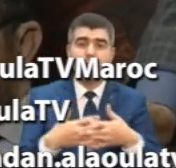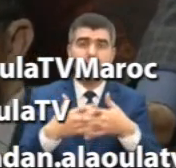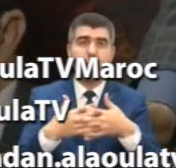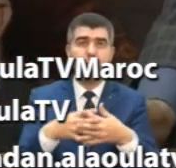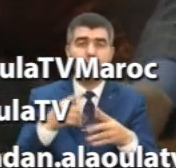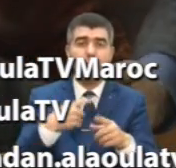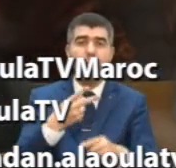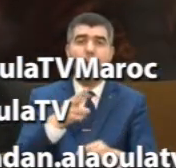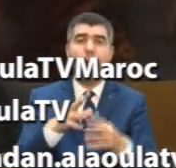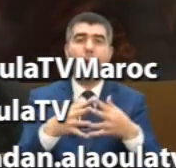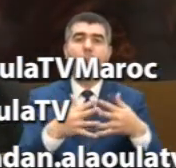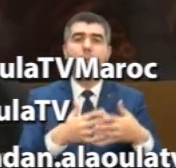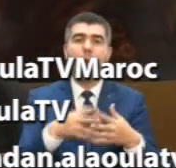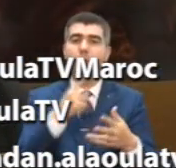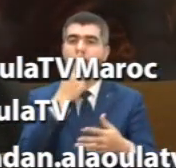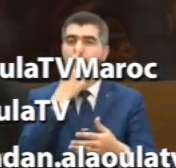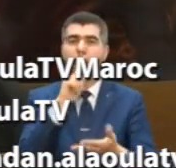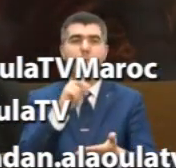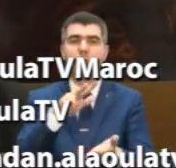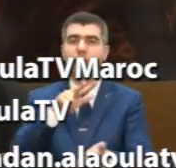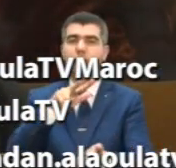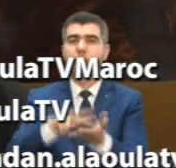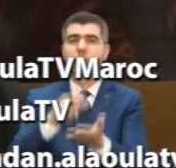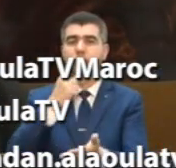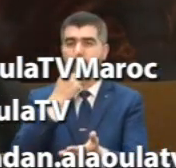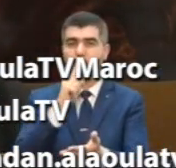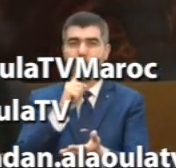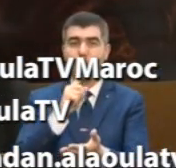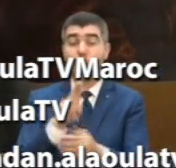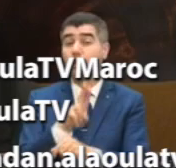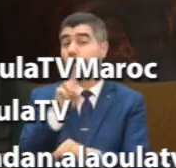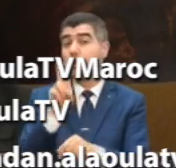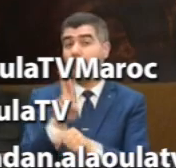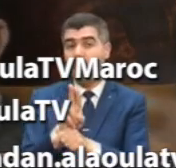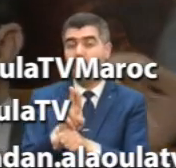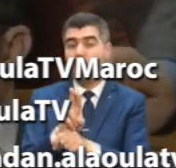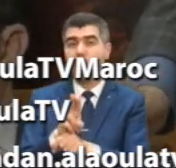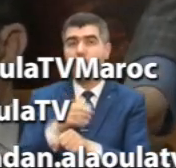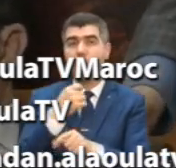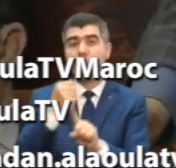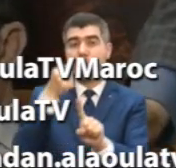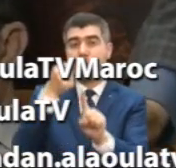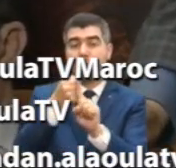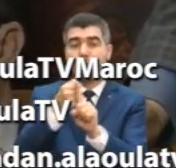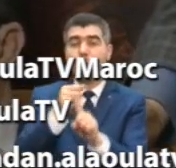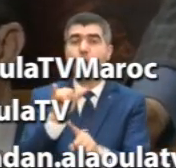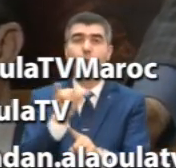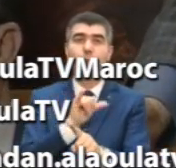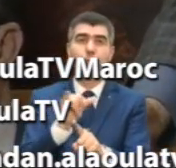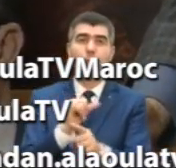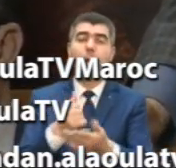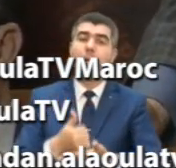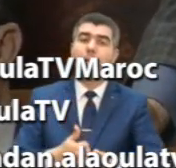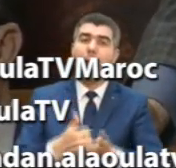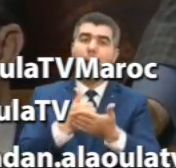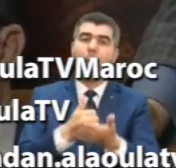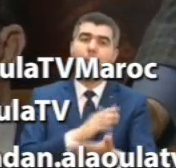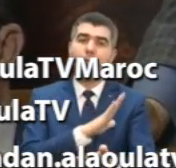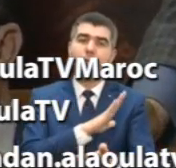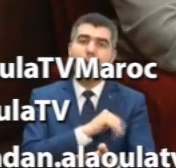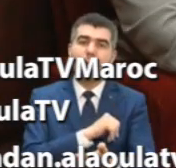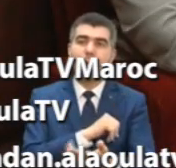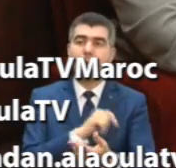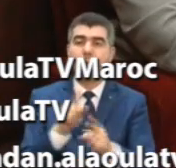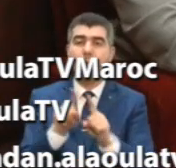الأمريكي، لذلك نسائلكم السيد الوزير المحترم عن الجهود المبذولة في هذا الاتجاه دعما للفلسطينيين